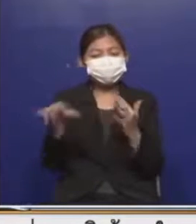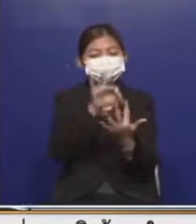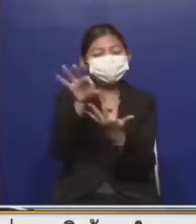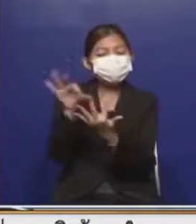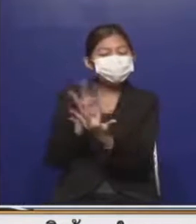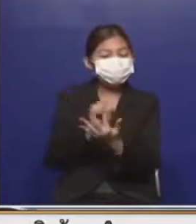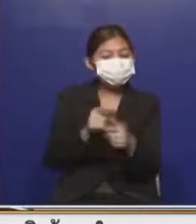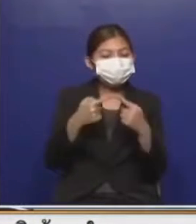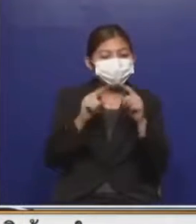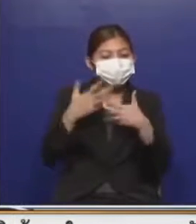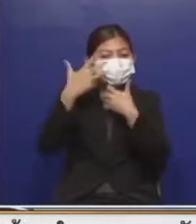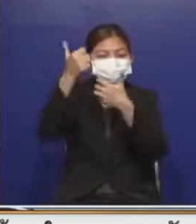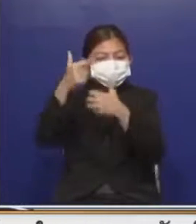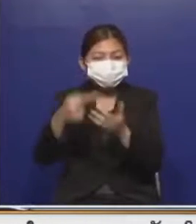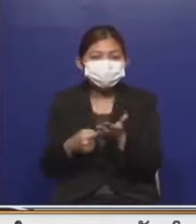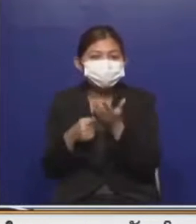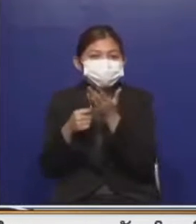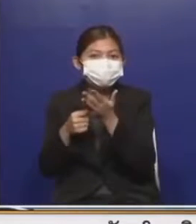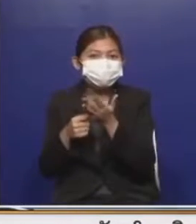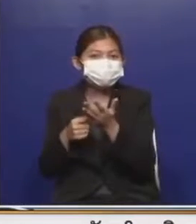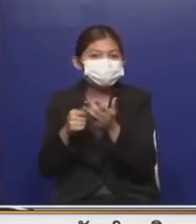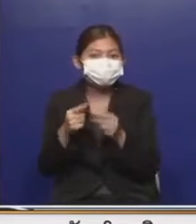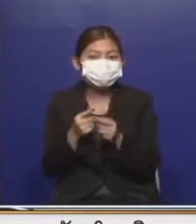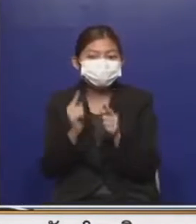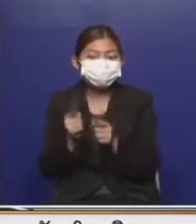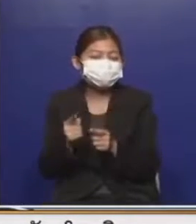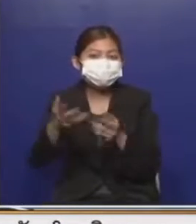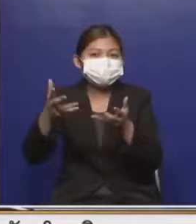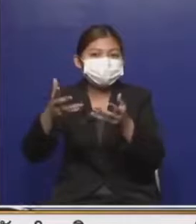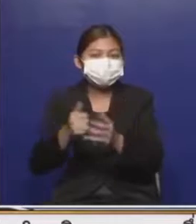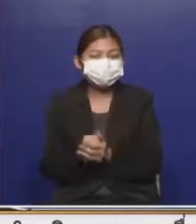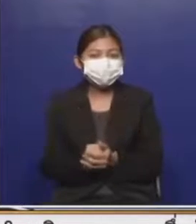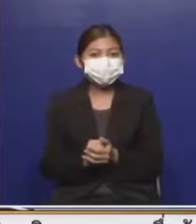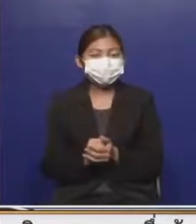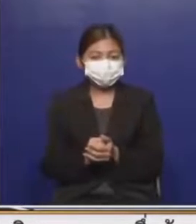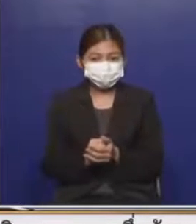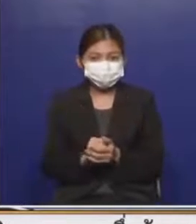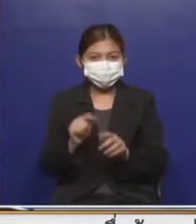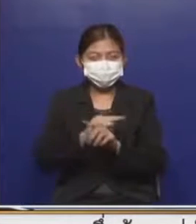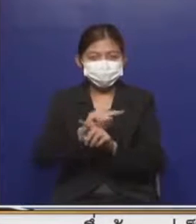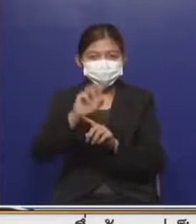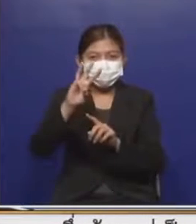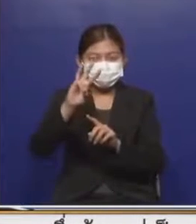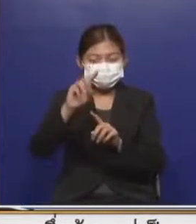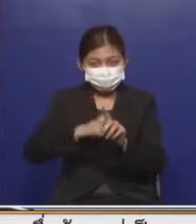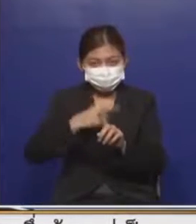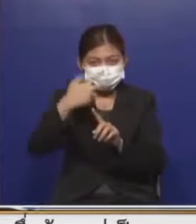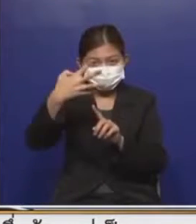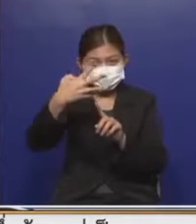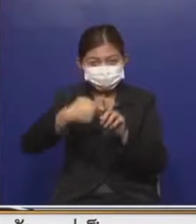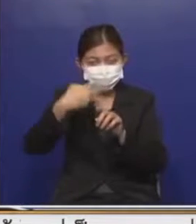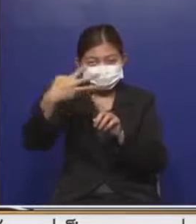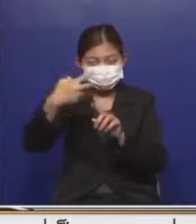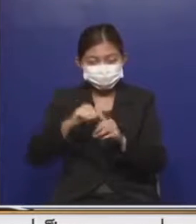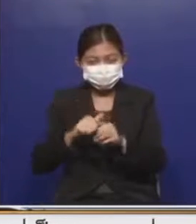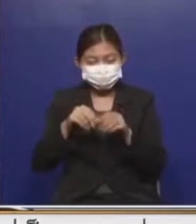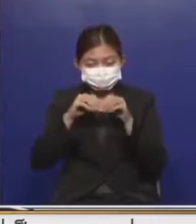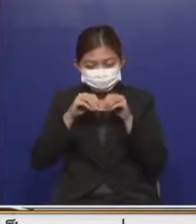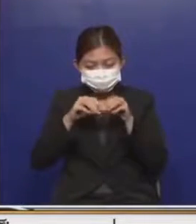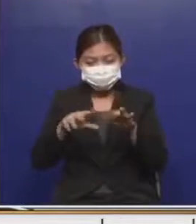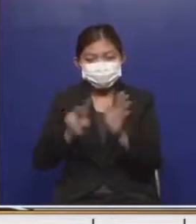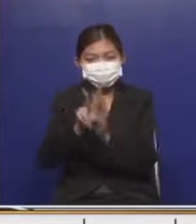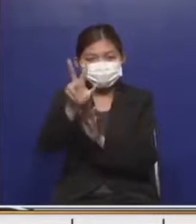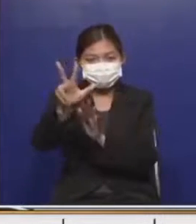หากนับตแต่วันที่ 6 เมษายน ที่เป็นวนเริ่มต้นของการระบัด nowะลอกที่ 3จนถึงมาวานใวัน 2022 ผดระโชนม